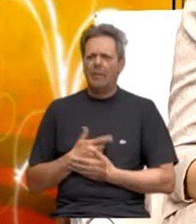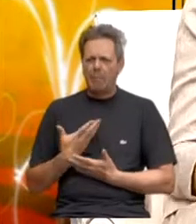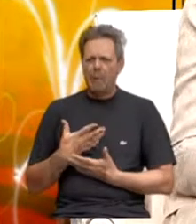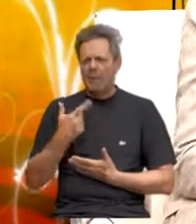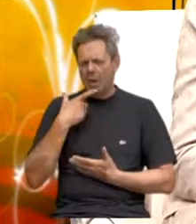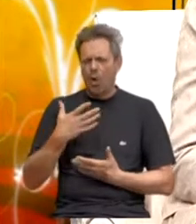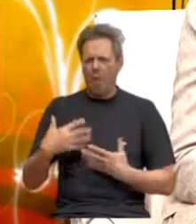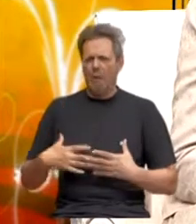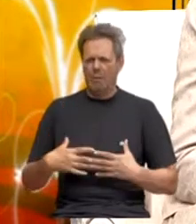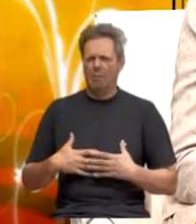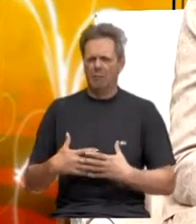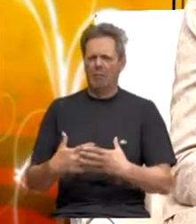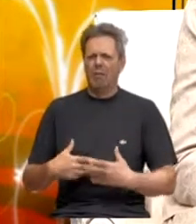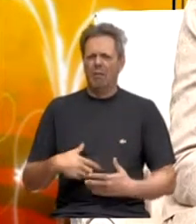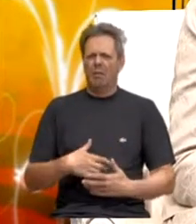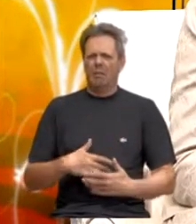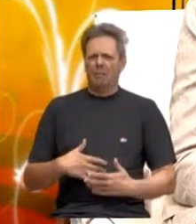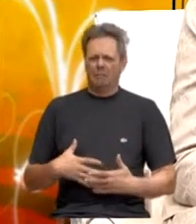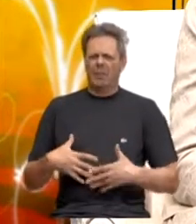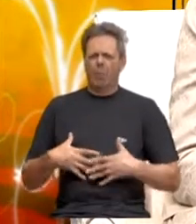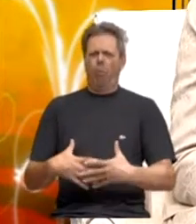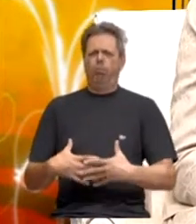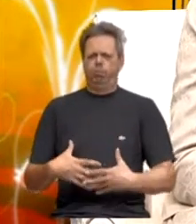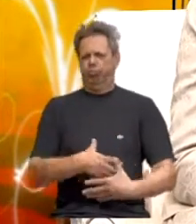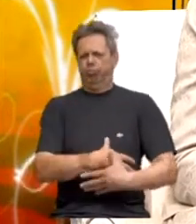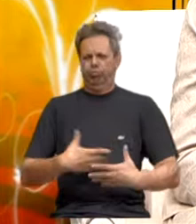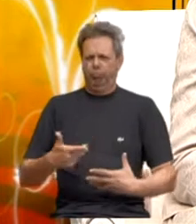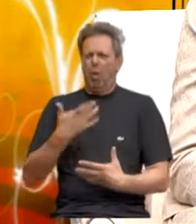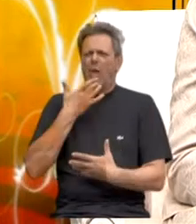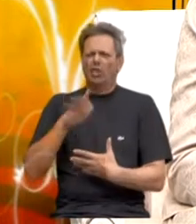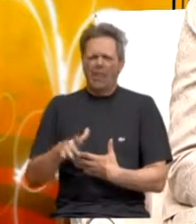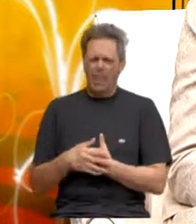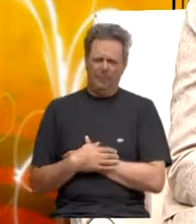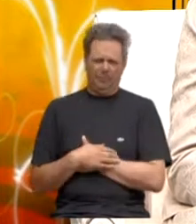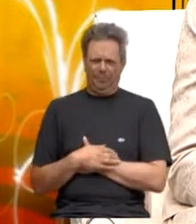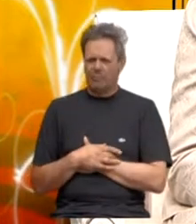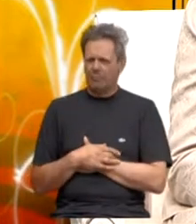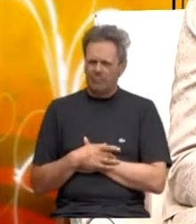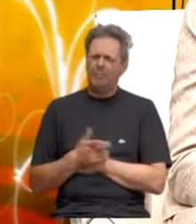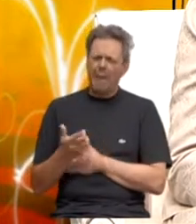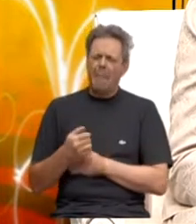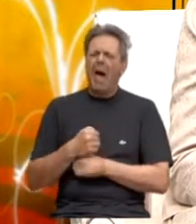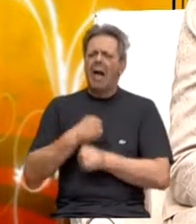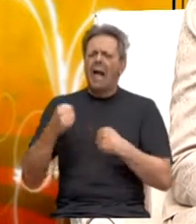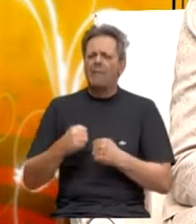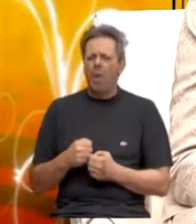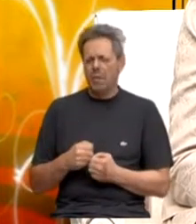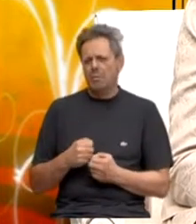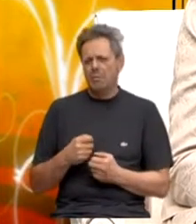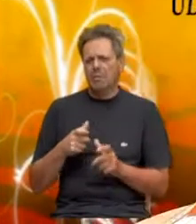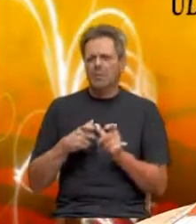trbušasti pojas. On se pokazao izuzetno štetan u svim studijama na razvoj ateroskleroza.